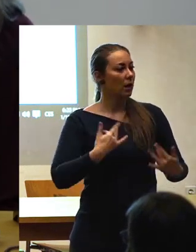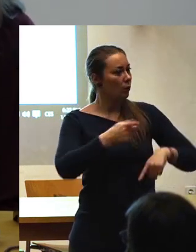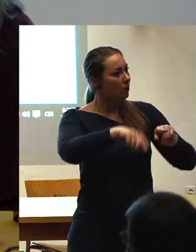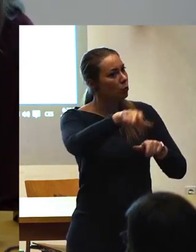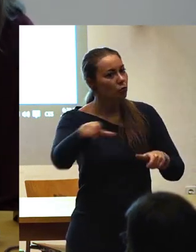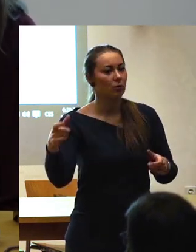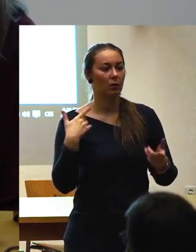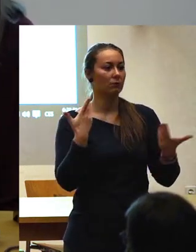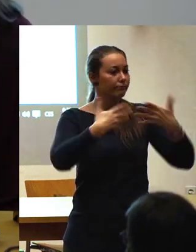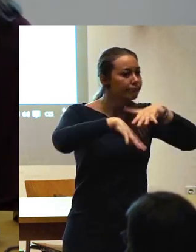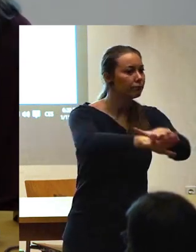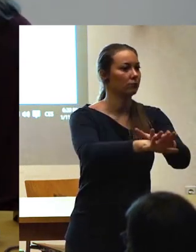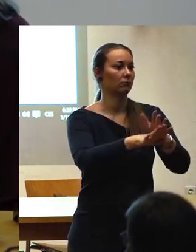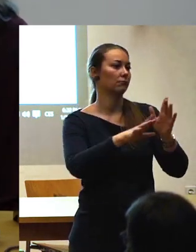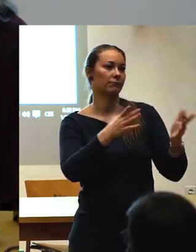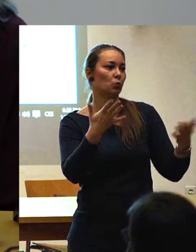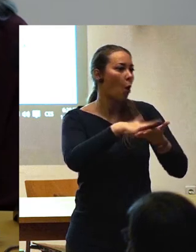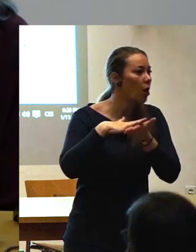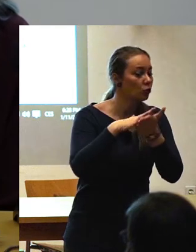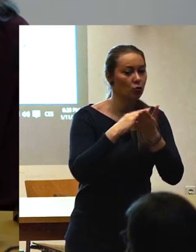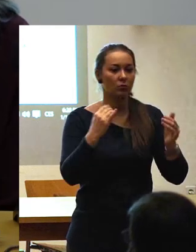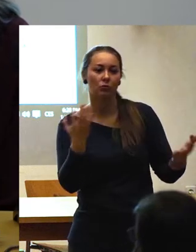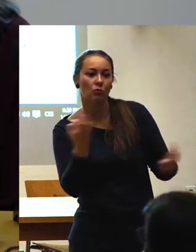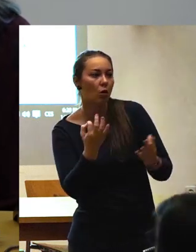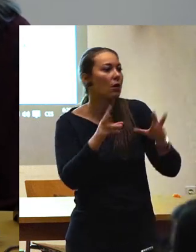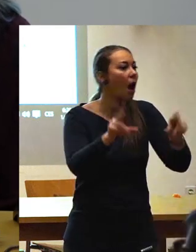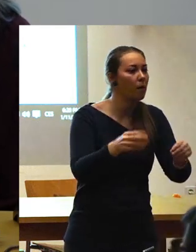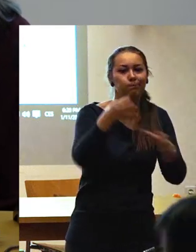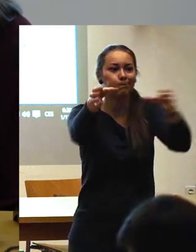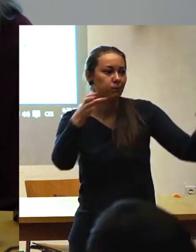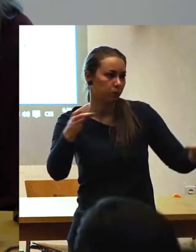postižené začleňovány do společnosti. A